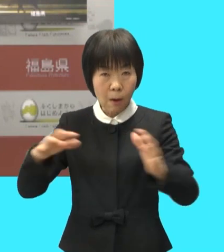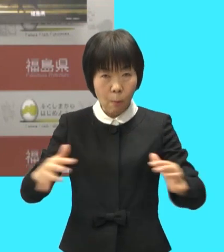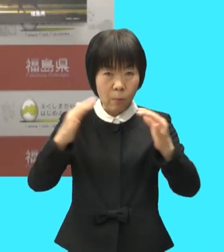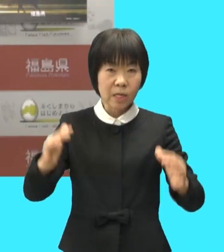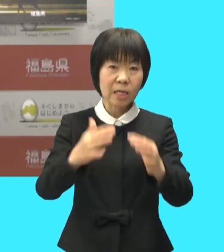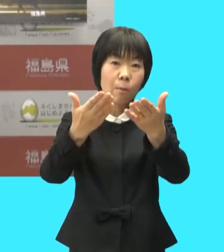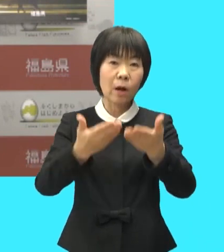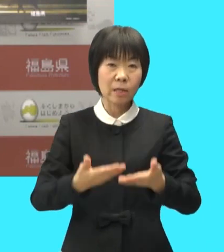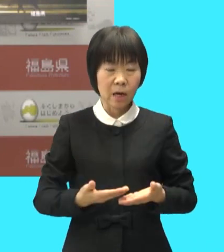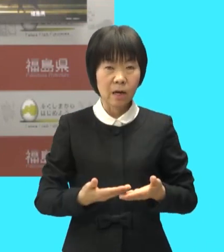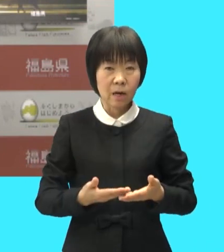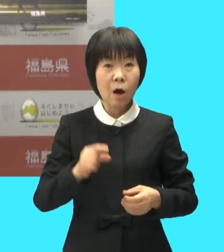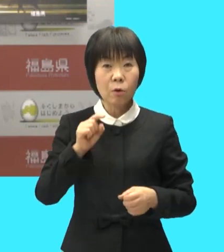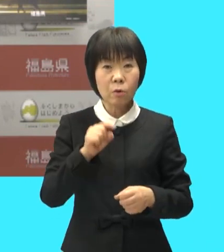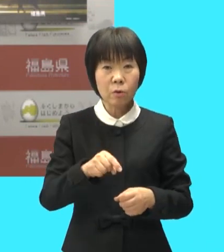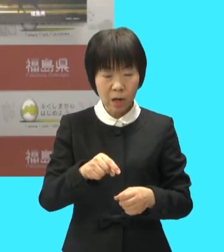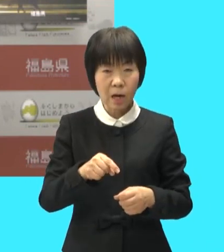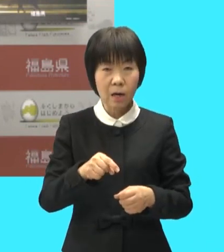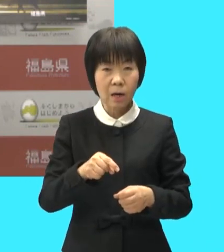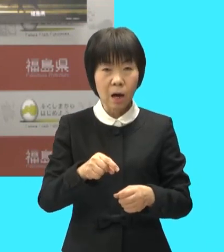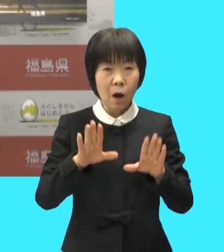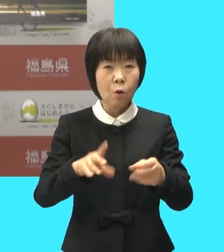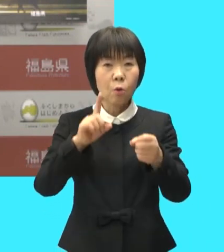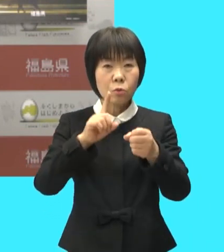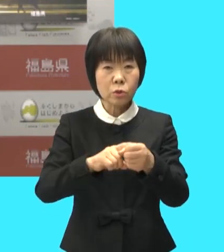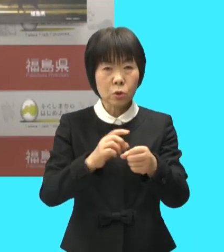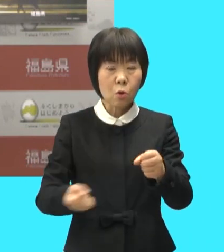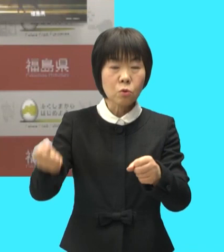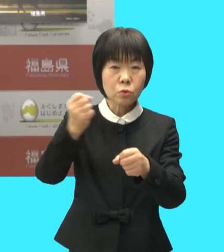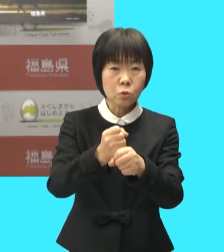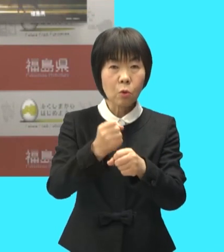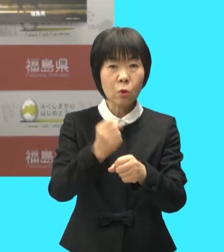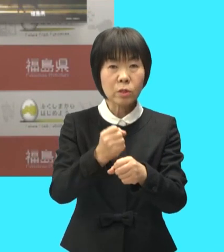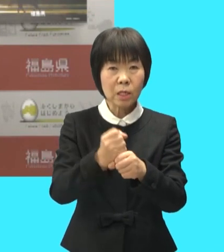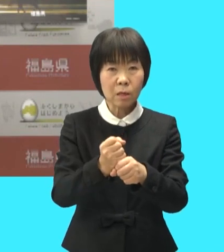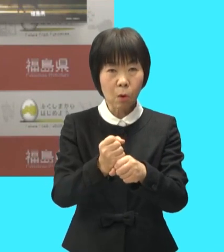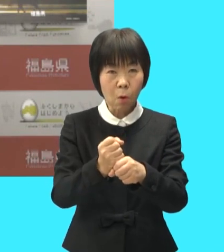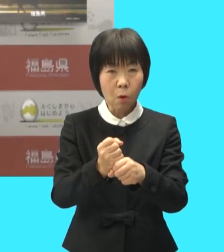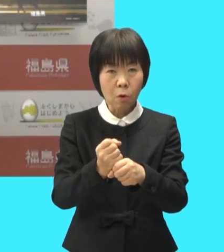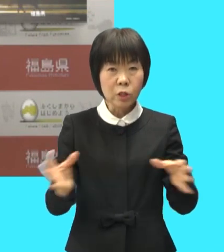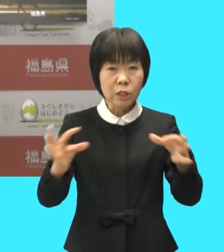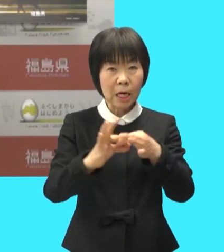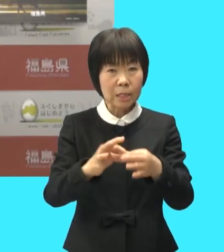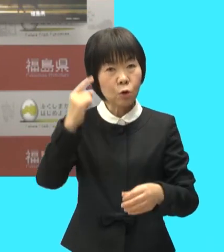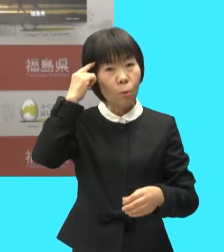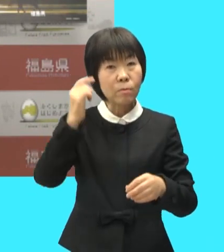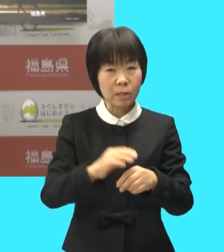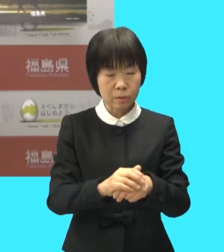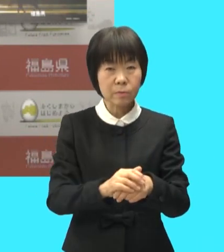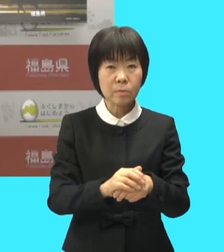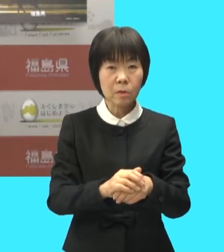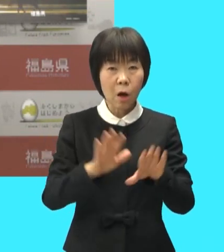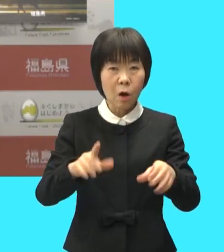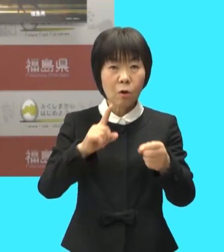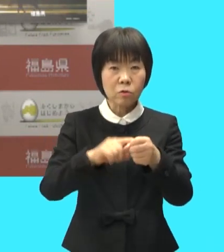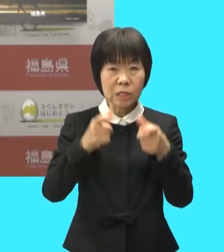ていただいた、このことがまた今年の復興創生にもつながると思います。今年はイ